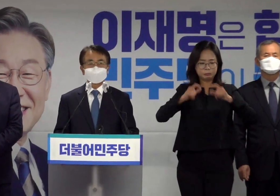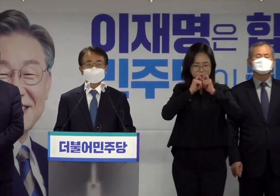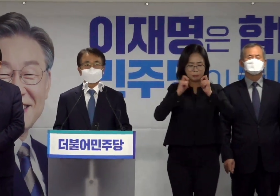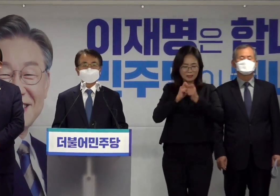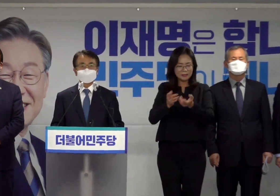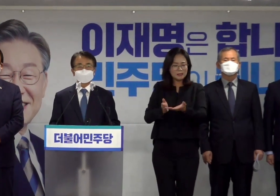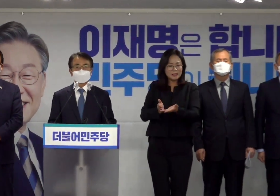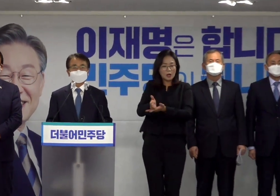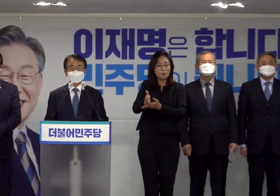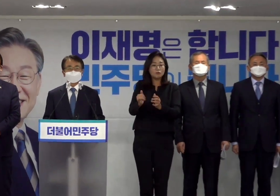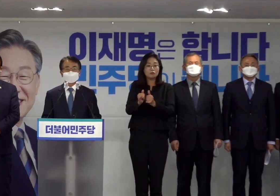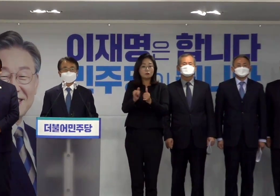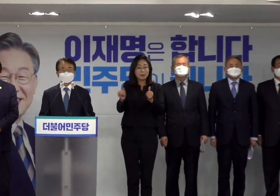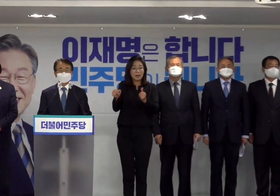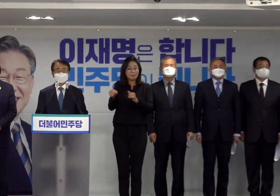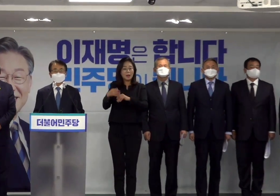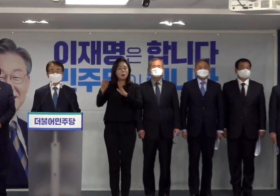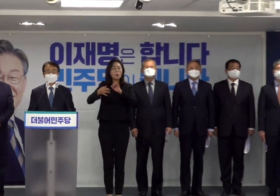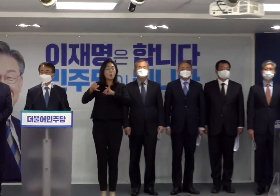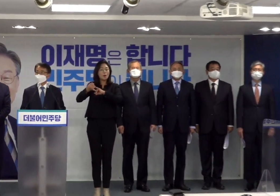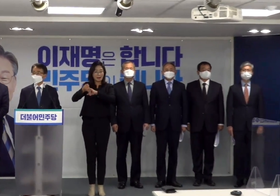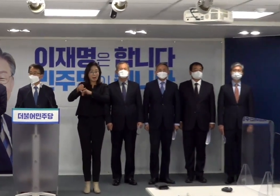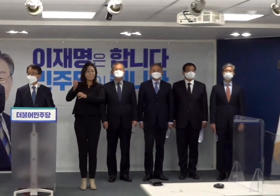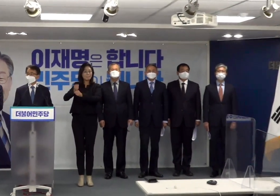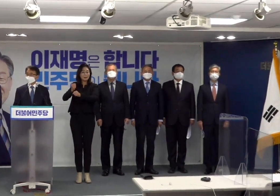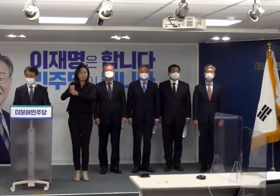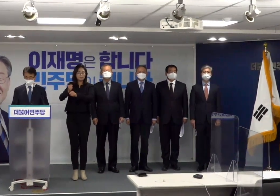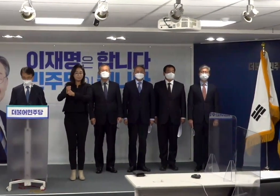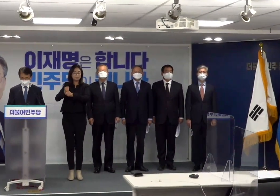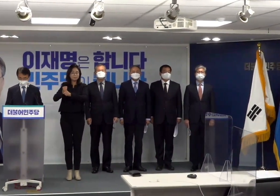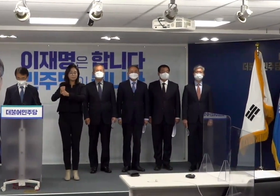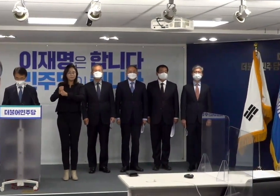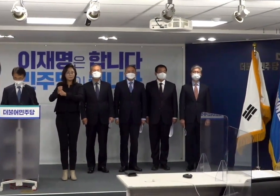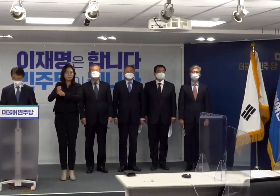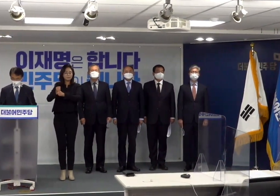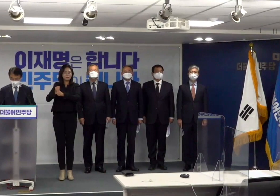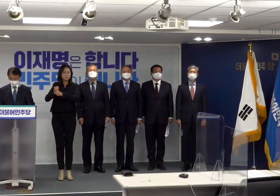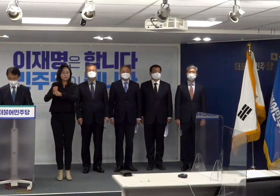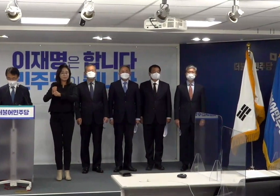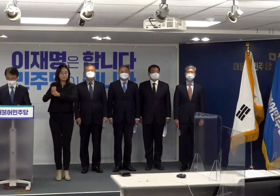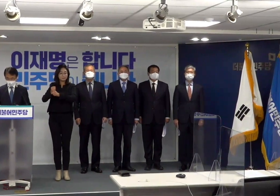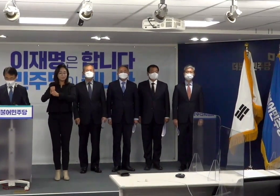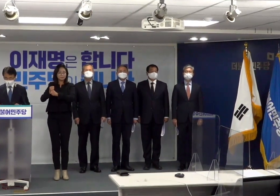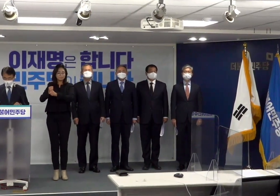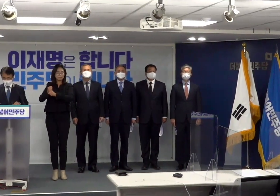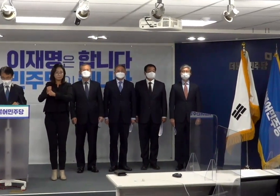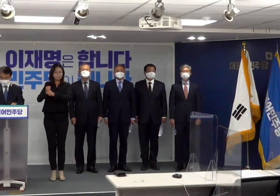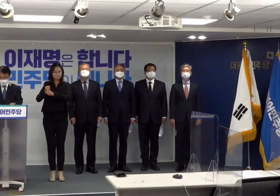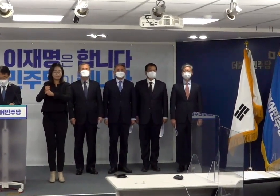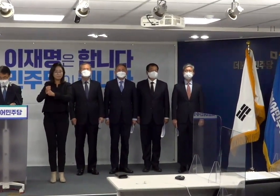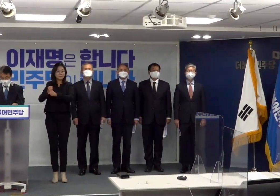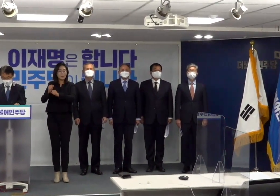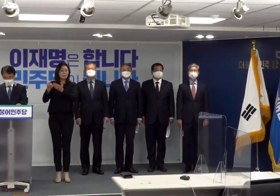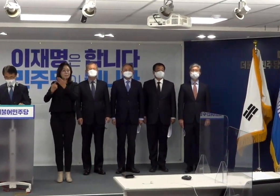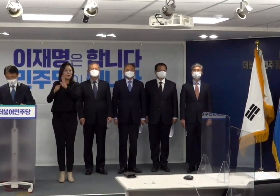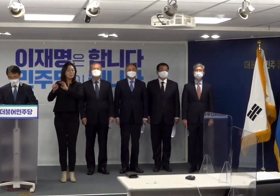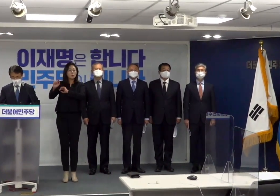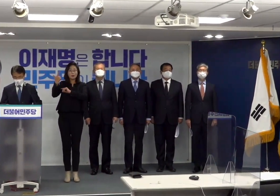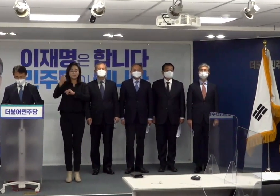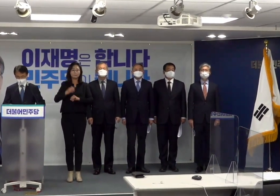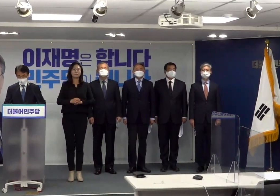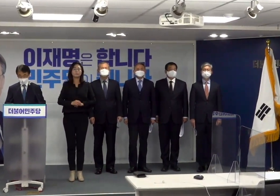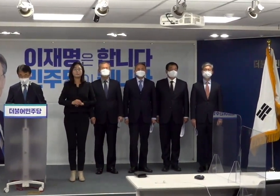전문가들이 이런 그 공약을 갖다가 따로 만들어서 지금 우리 그 예비역 그 대장 출신들이 발표하고 이런 것이